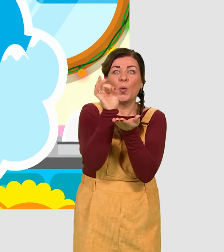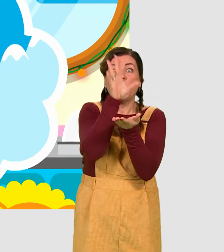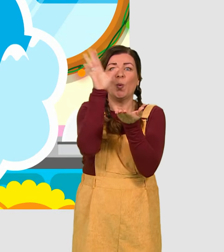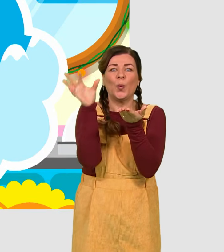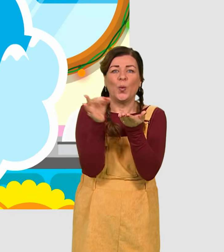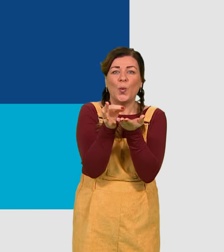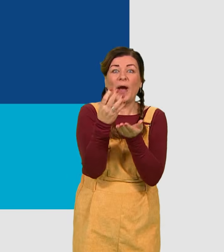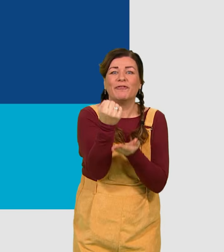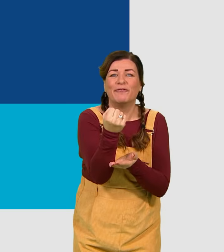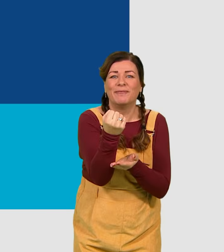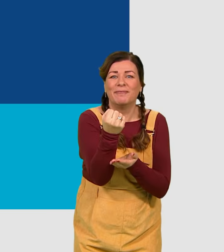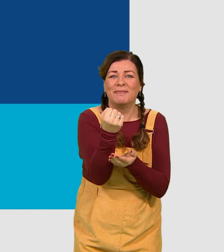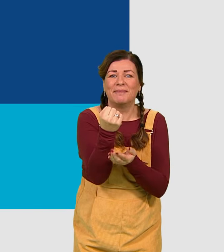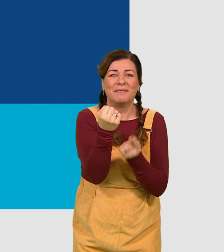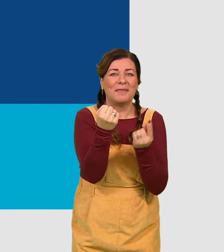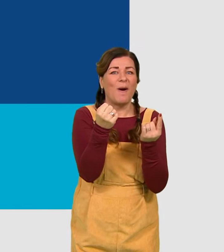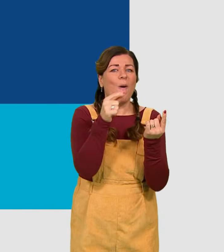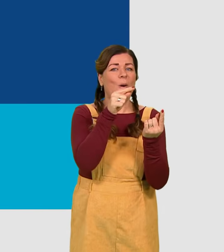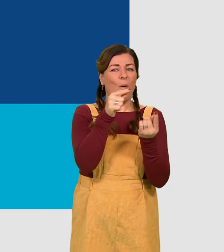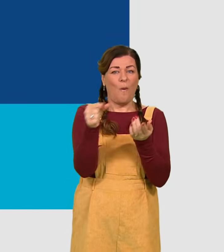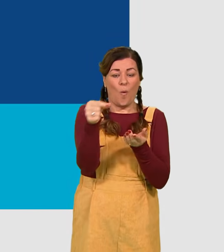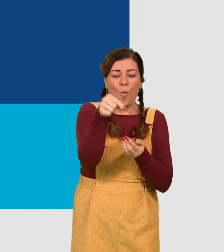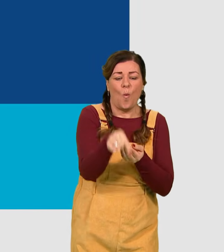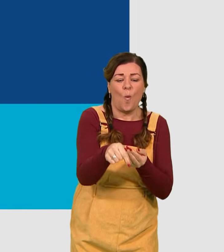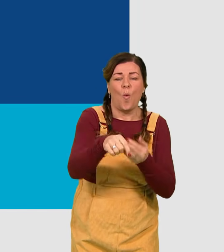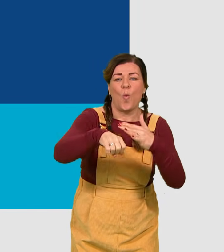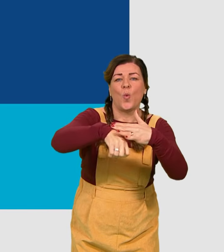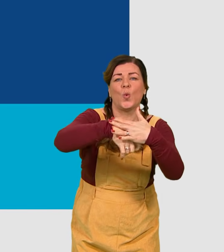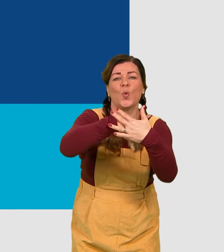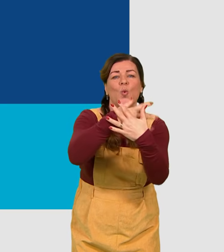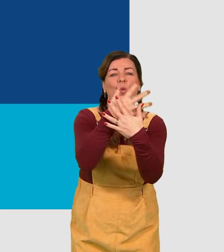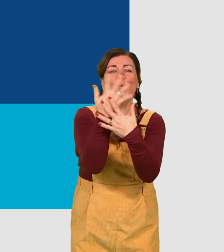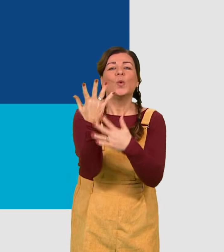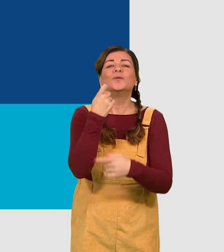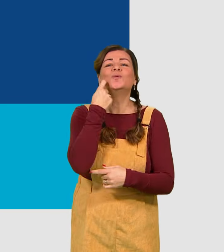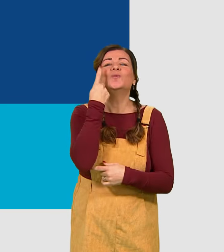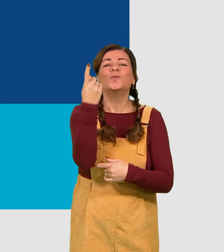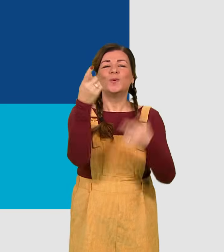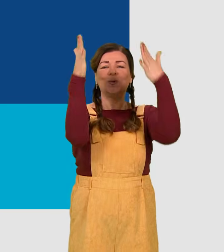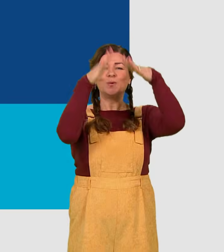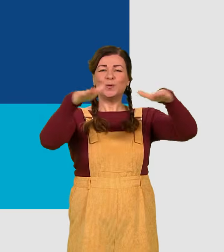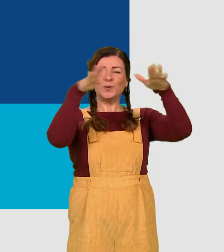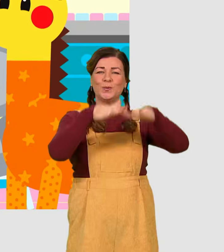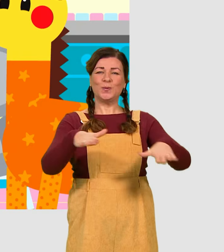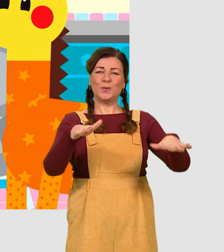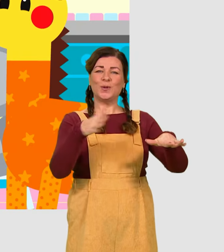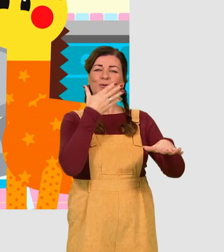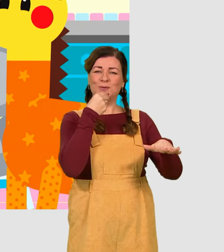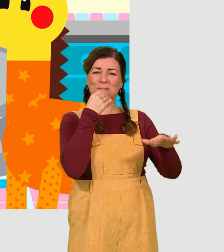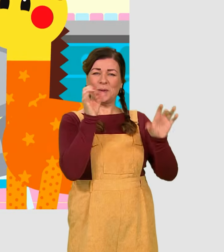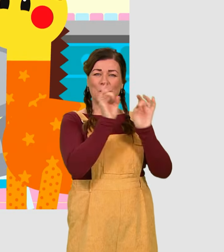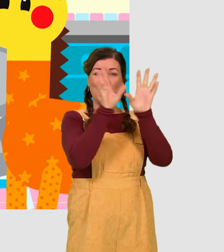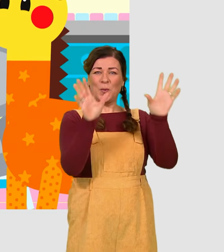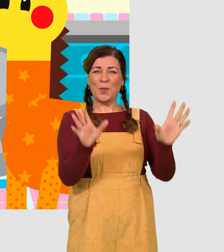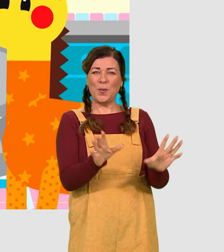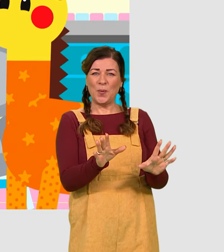hyd. Plana di'r hedyn yma yn yr ardd, a fory bydd gen ti goeden Nadolig hyd.